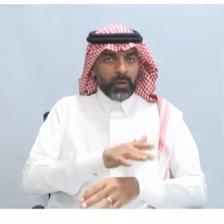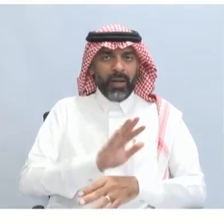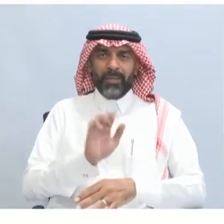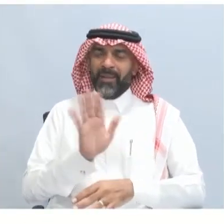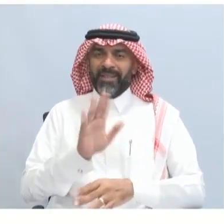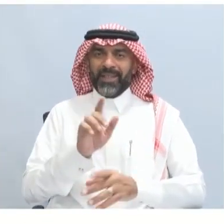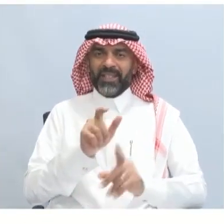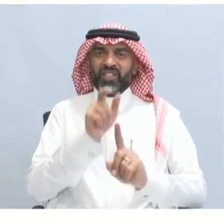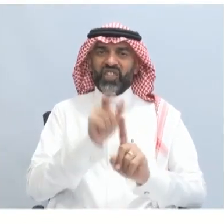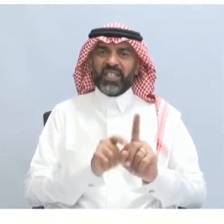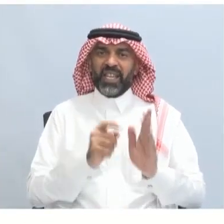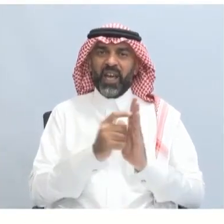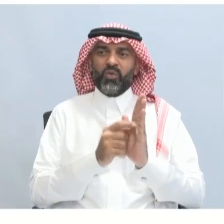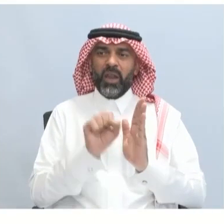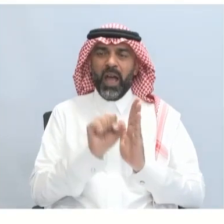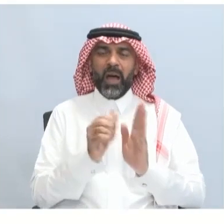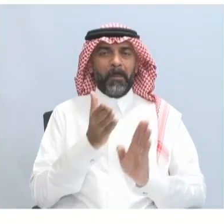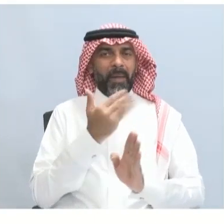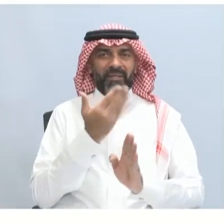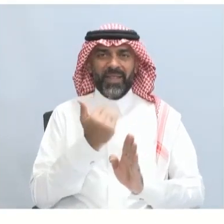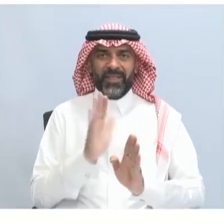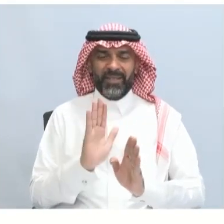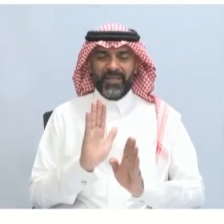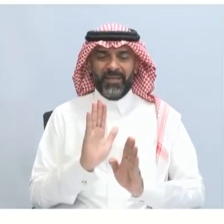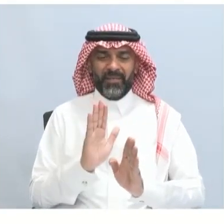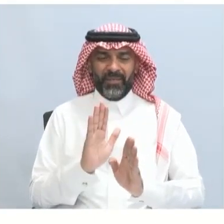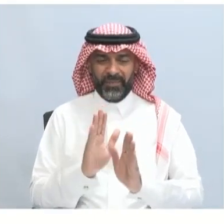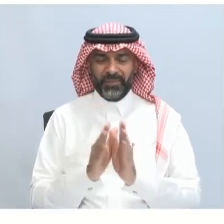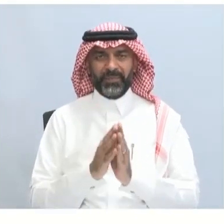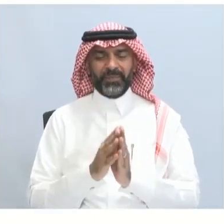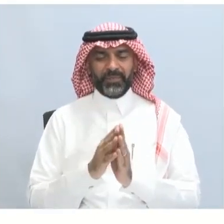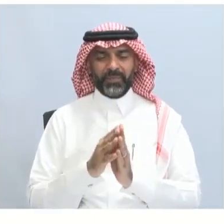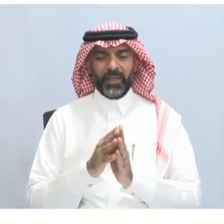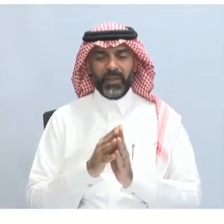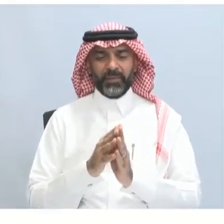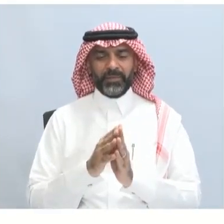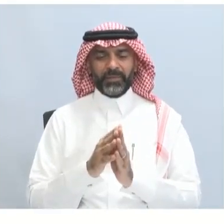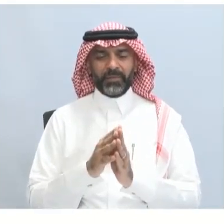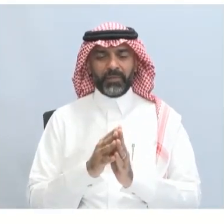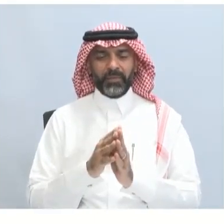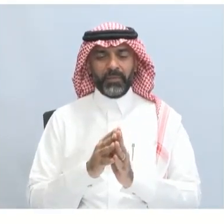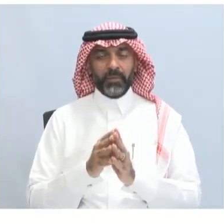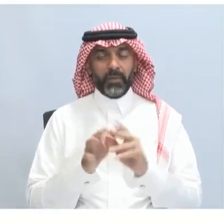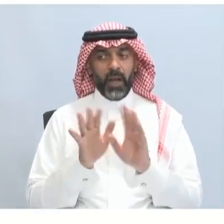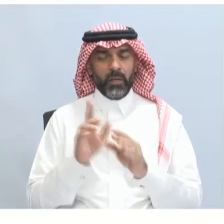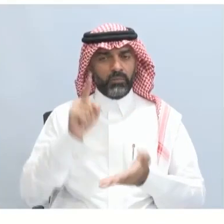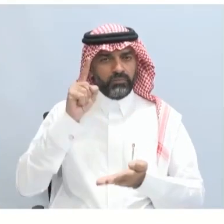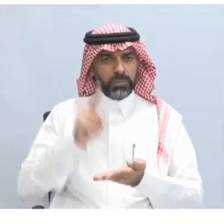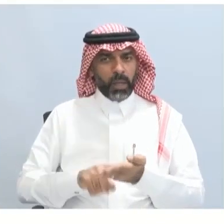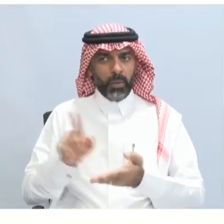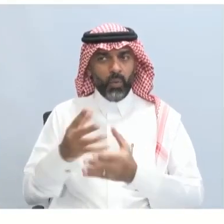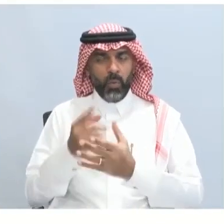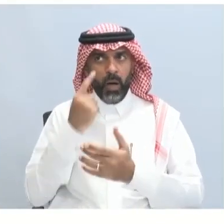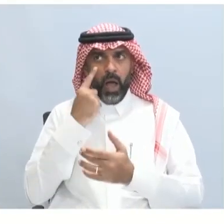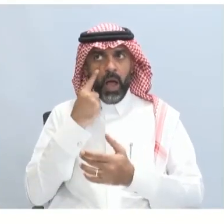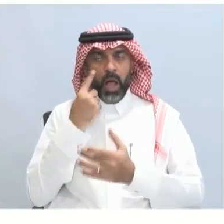وجانب ولاده بدايه الشخص الشخصيه القانونيه الطبيعيه ويتم التثبت من حياه المولود من علامات الظاهره